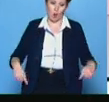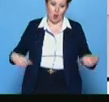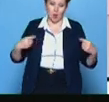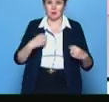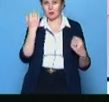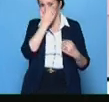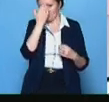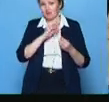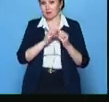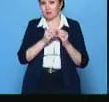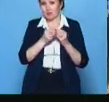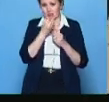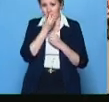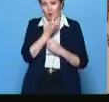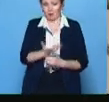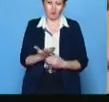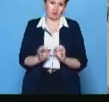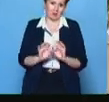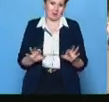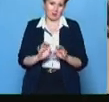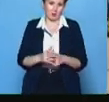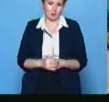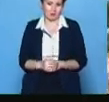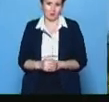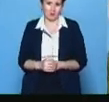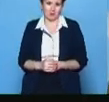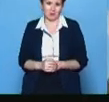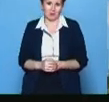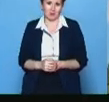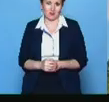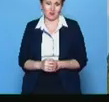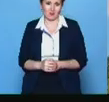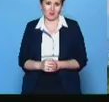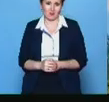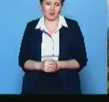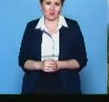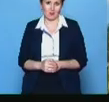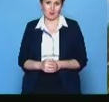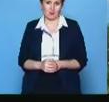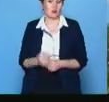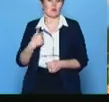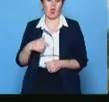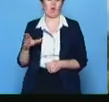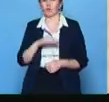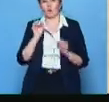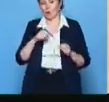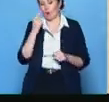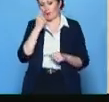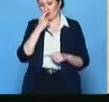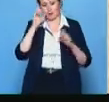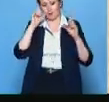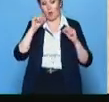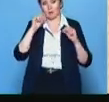Керн. Вот тут только вниз видно. Ладно, пускай будет. Я вообще могу закрыть глаза. Давай. Вперед,